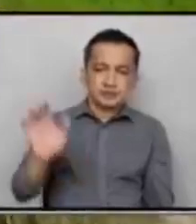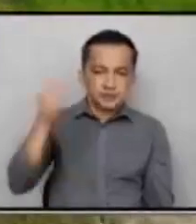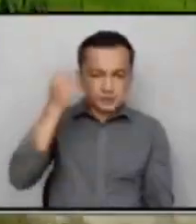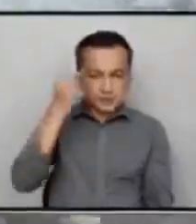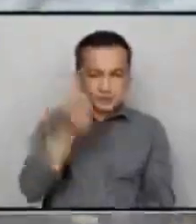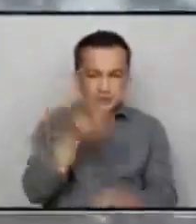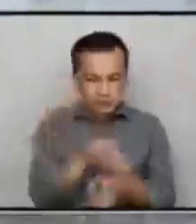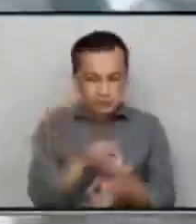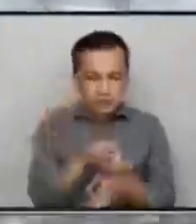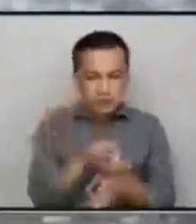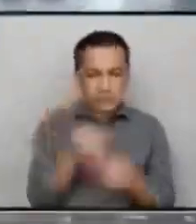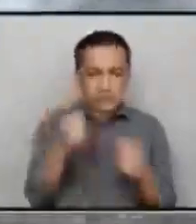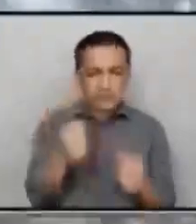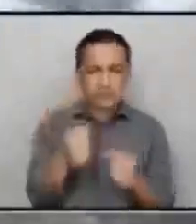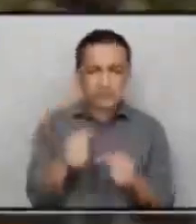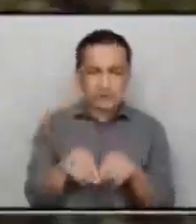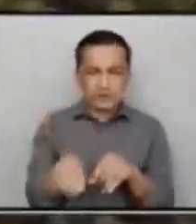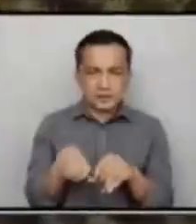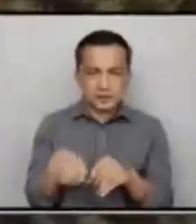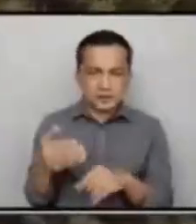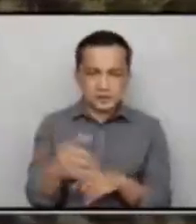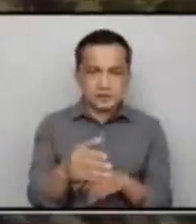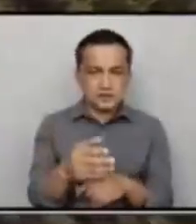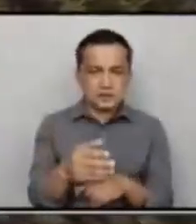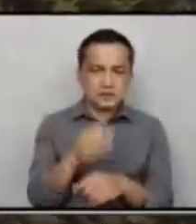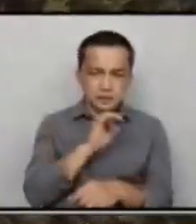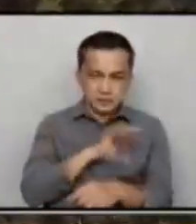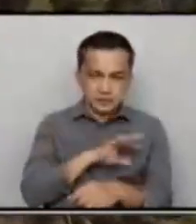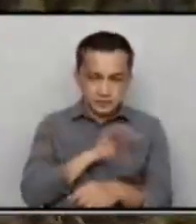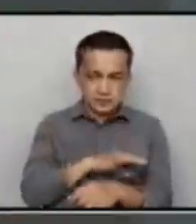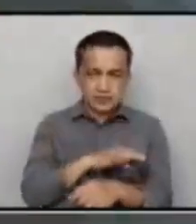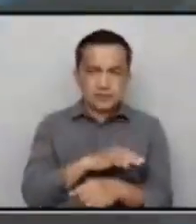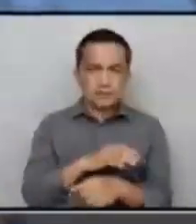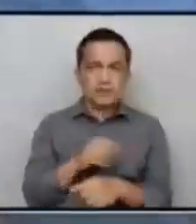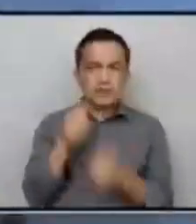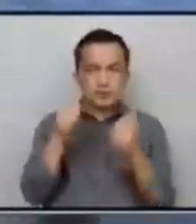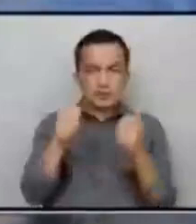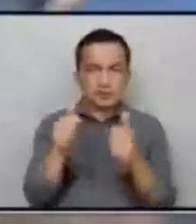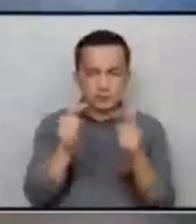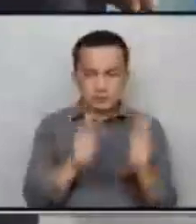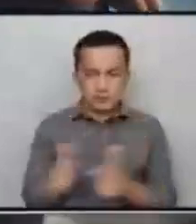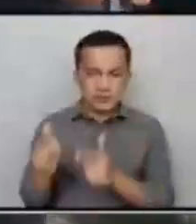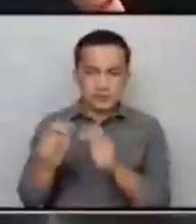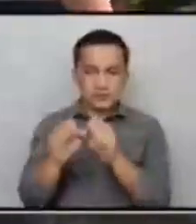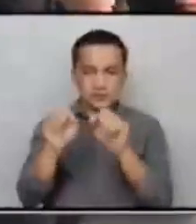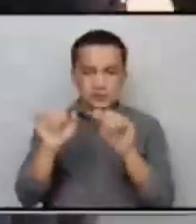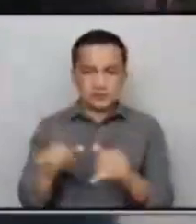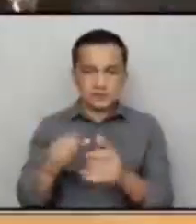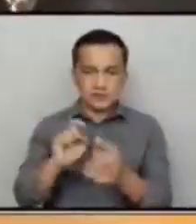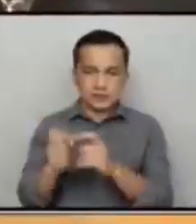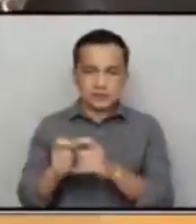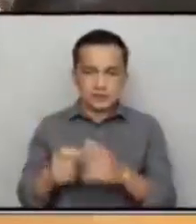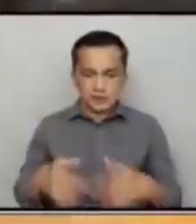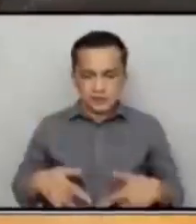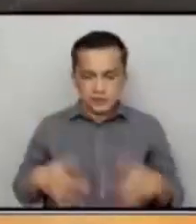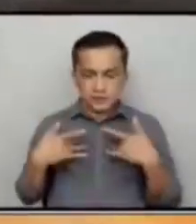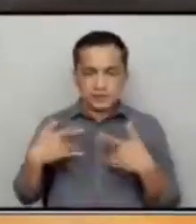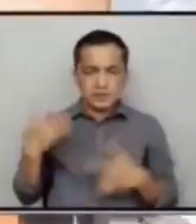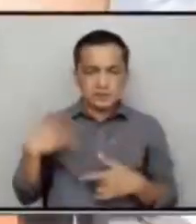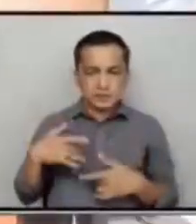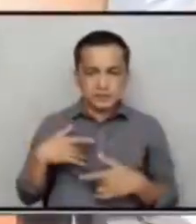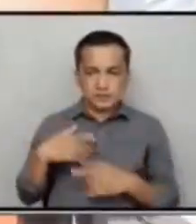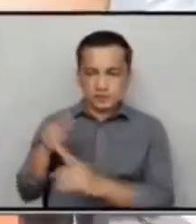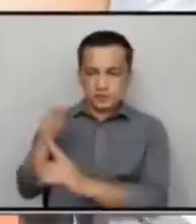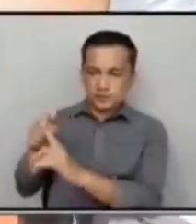ang agricultural at fishery productivity, maayos ang logistics system at mabago ang lifestyle ng mga Pinoy tungo sa pagkamit